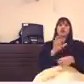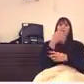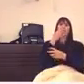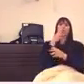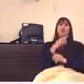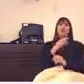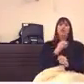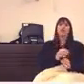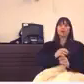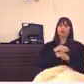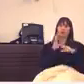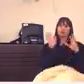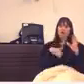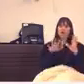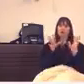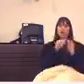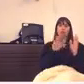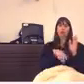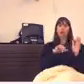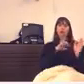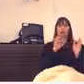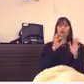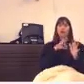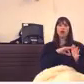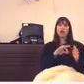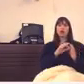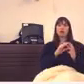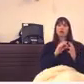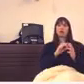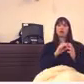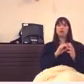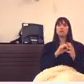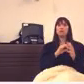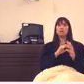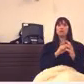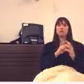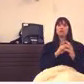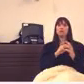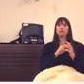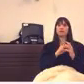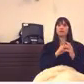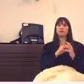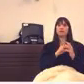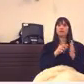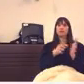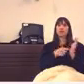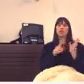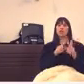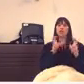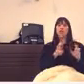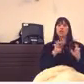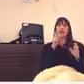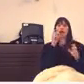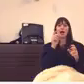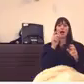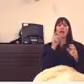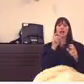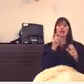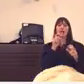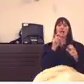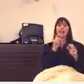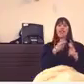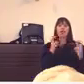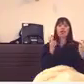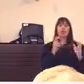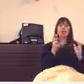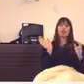יותר, ואפילו עם פחות עניין של רווח ופחות תקורות, כי בכל זאת זאת עמותה עירונית, העמותה לקליטת עלייה, כך